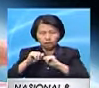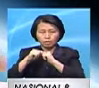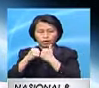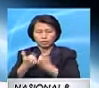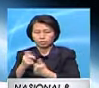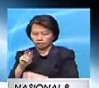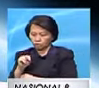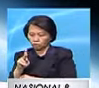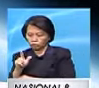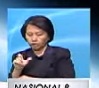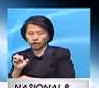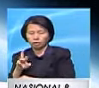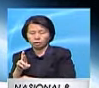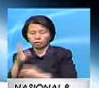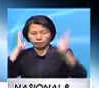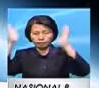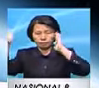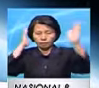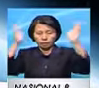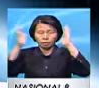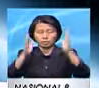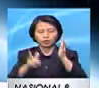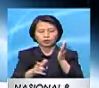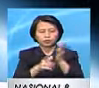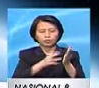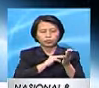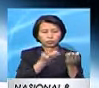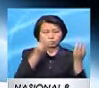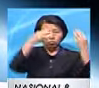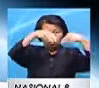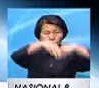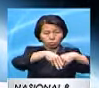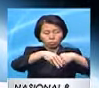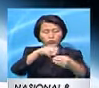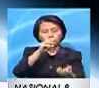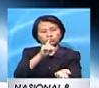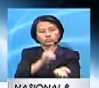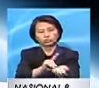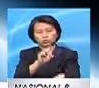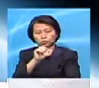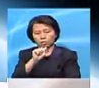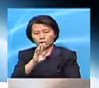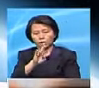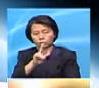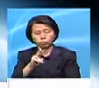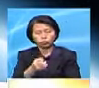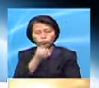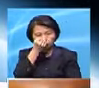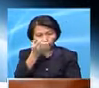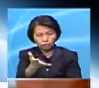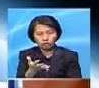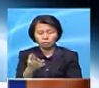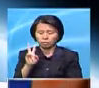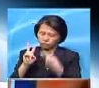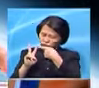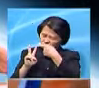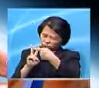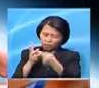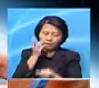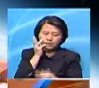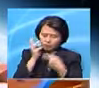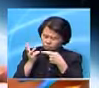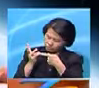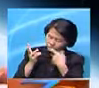nuklear Malaysia timbalan menteri sains teknologi dan inovasi Datuk Dr Abu Bakar Mohammad Diah memberitahu kedua-dua benih